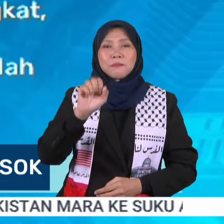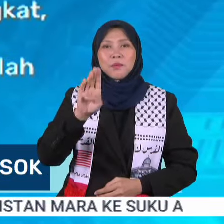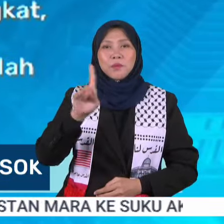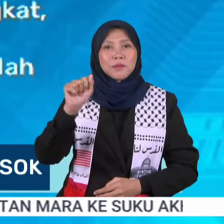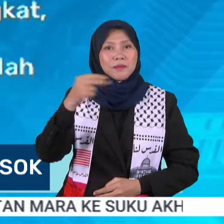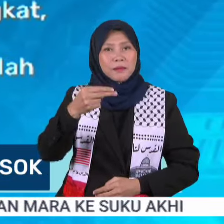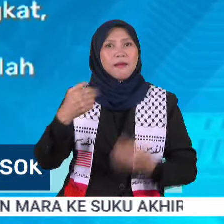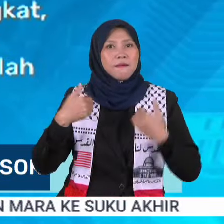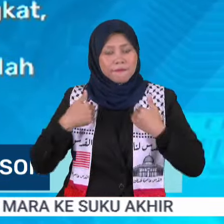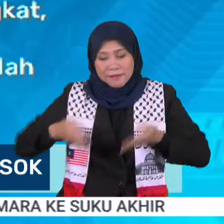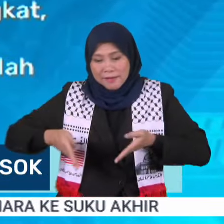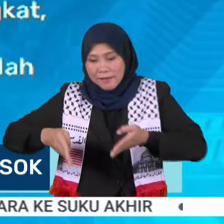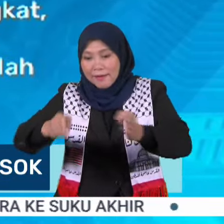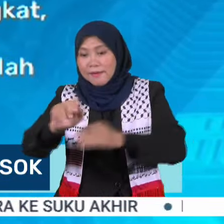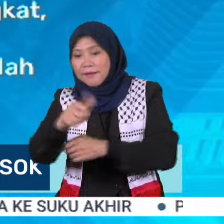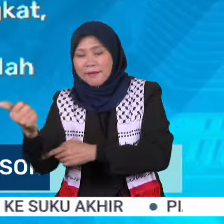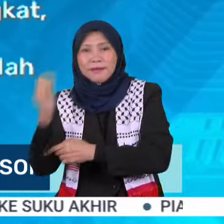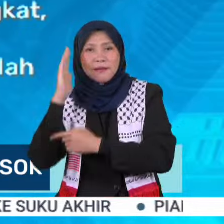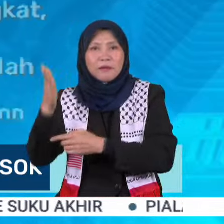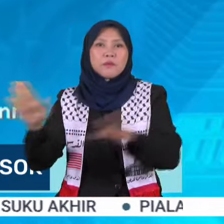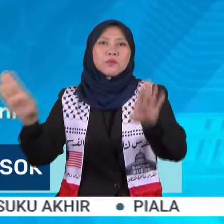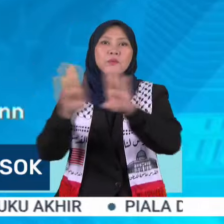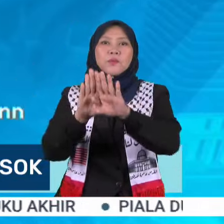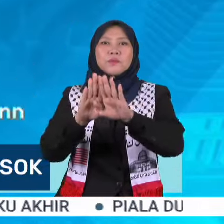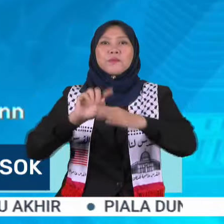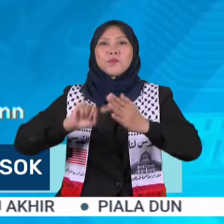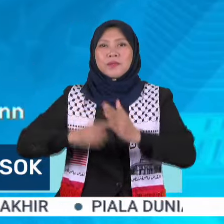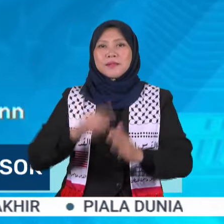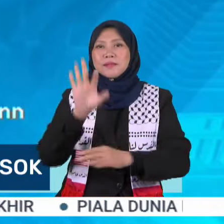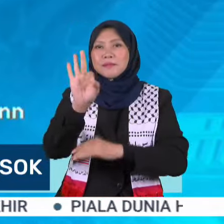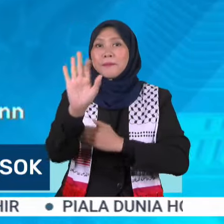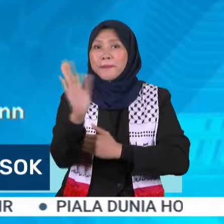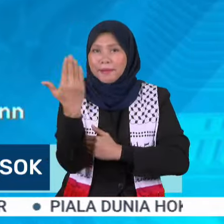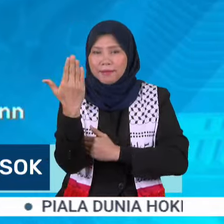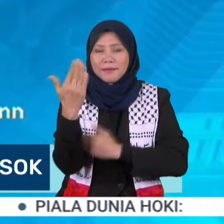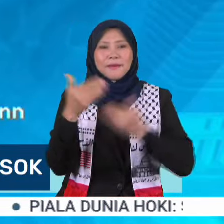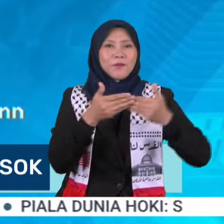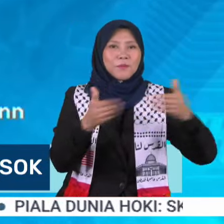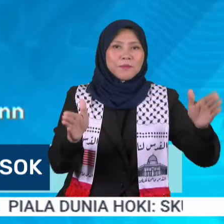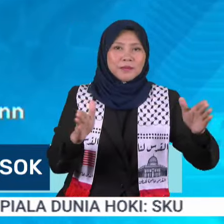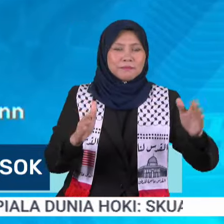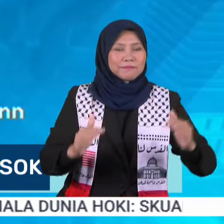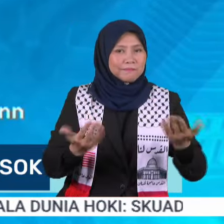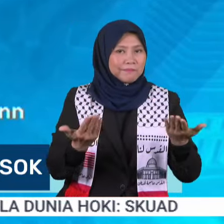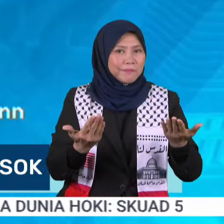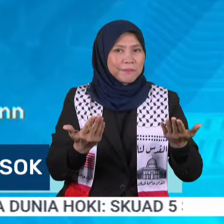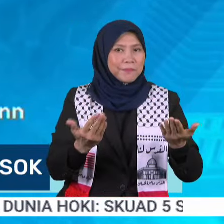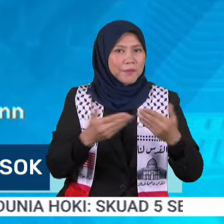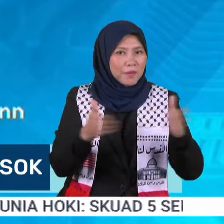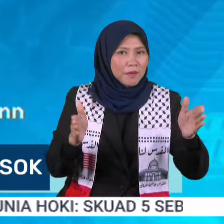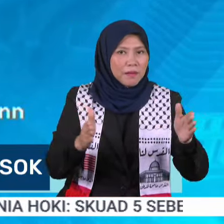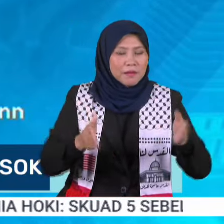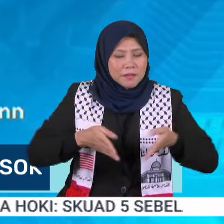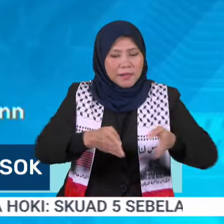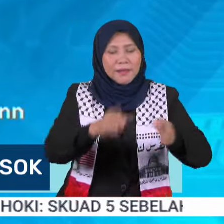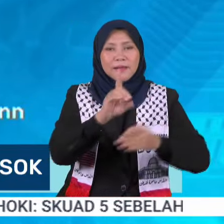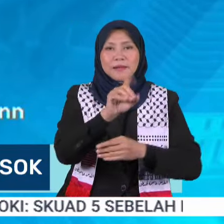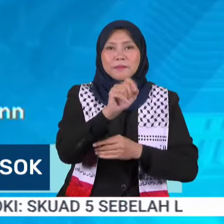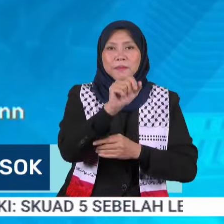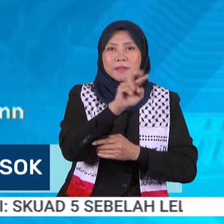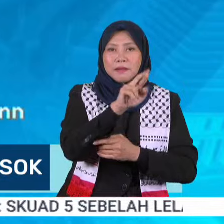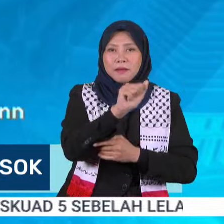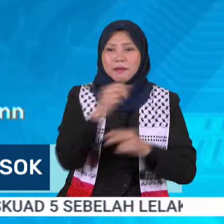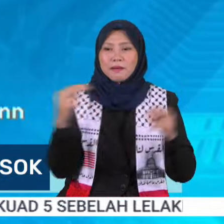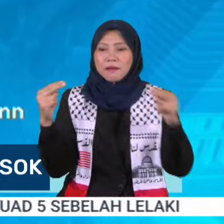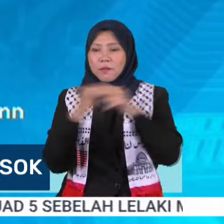Shah. Beberapa jalan lain yang akan ditutup mulai 9 pagi dan dibuka secara berperingkat adalah Jalan Damansara dan